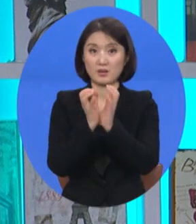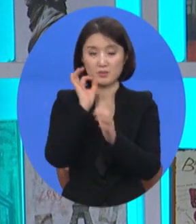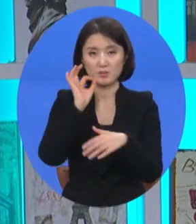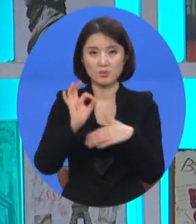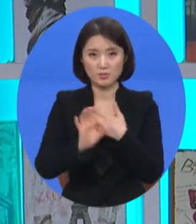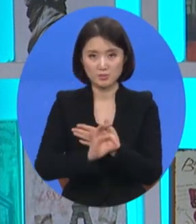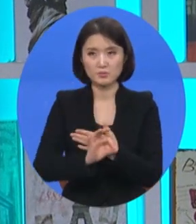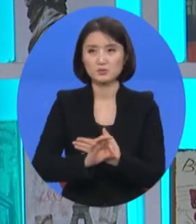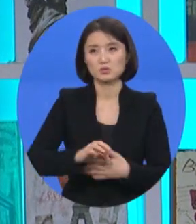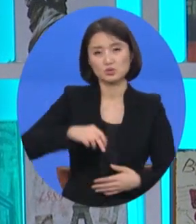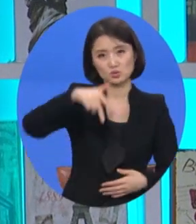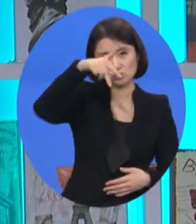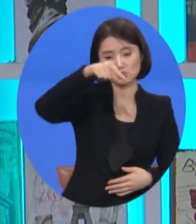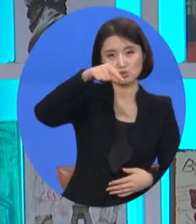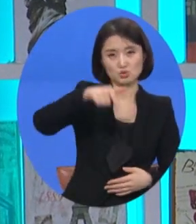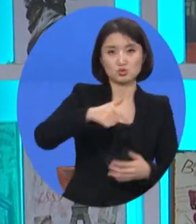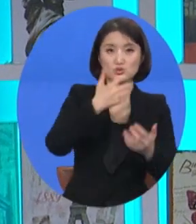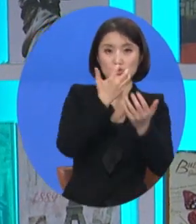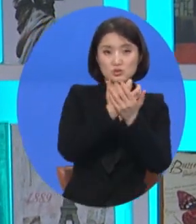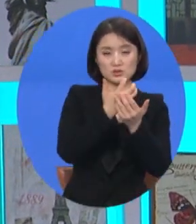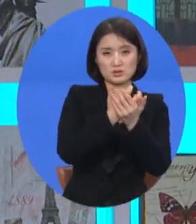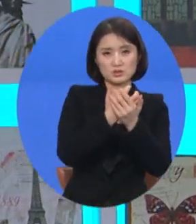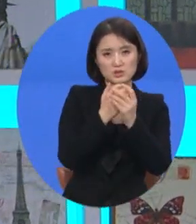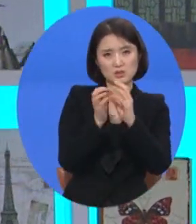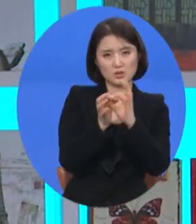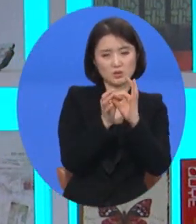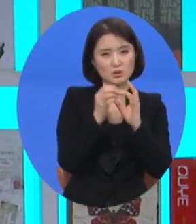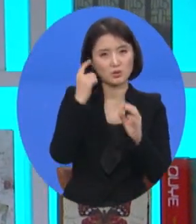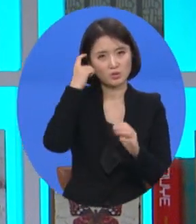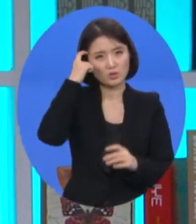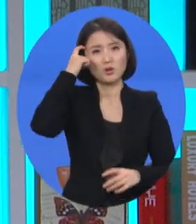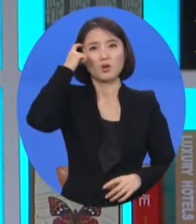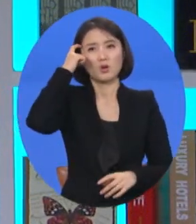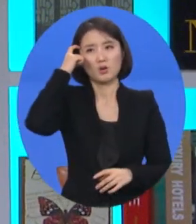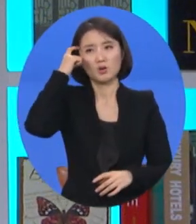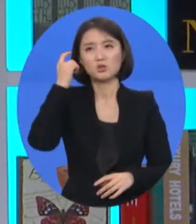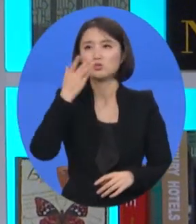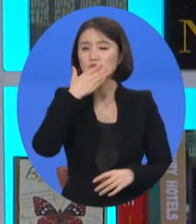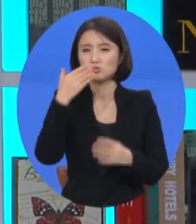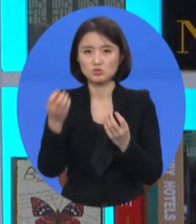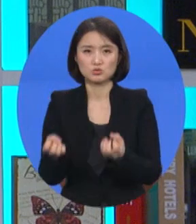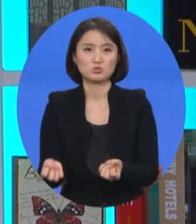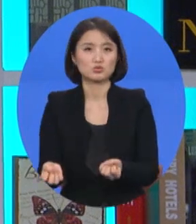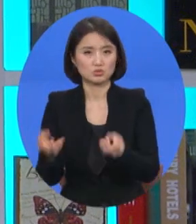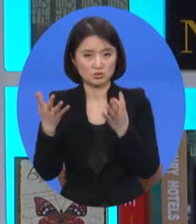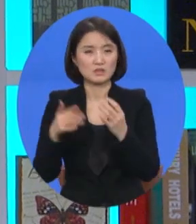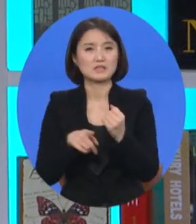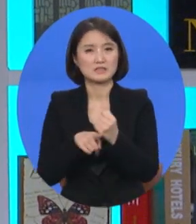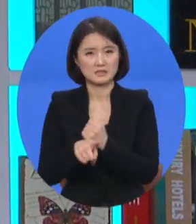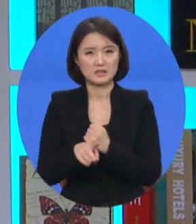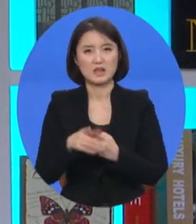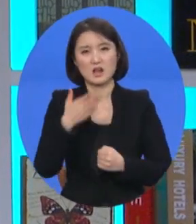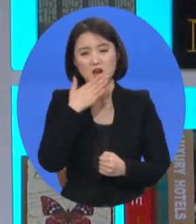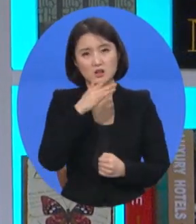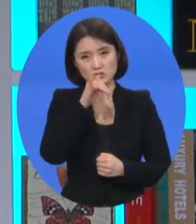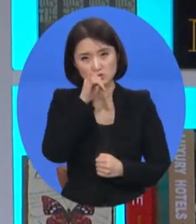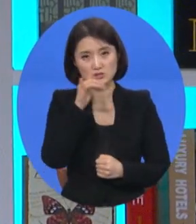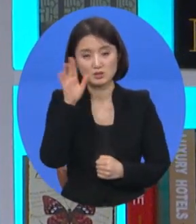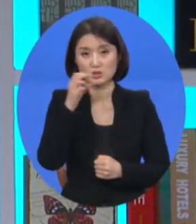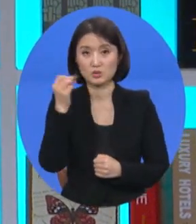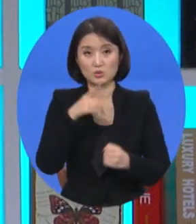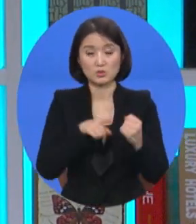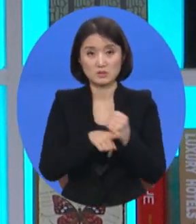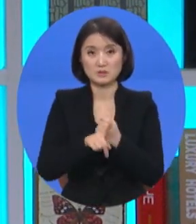같은 축 짤을 우리가 떠올려서 아 석조 칸은 축하한다 는 의미가 되는 거다 라고도 생각할 수 있지만 은 또